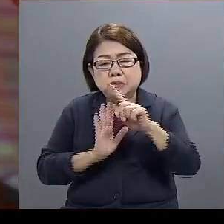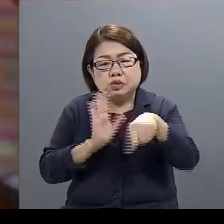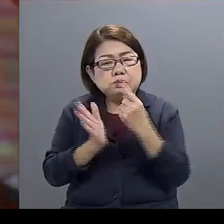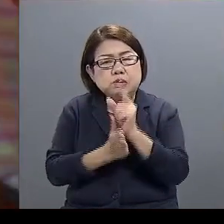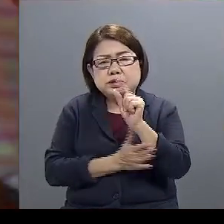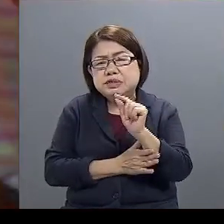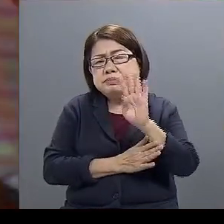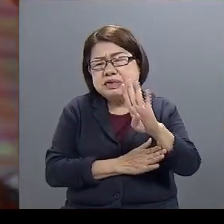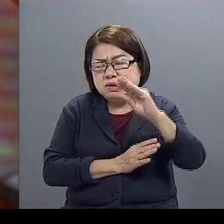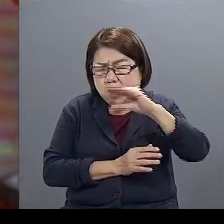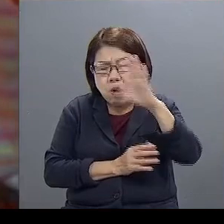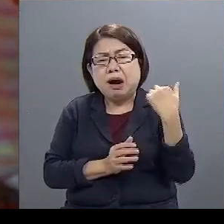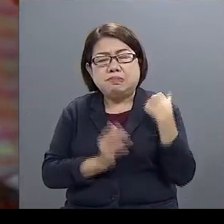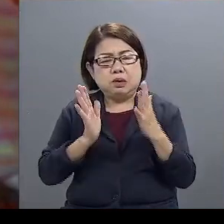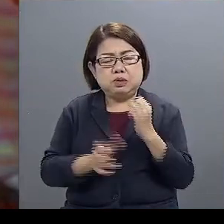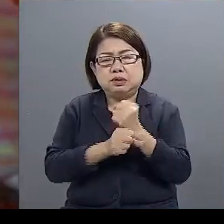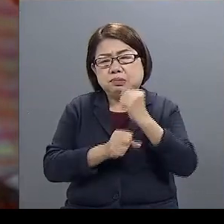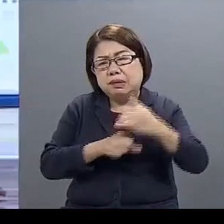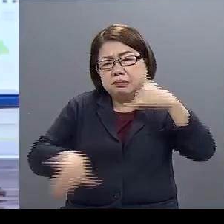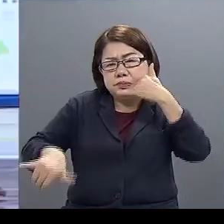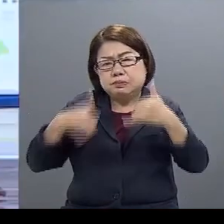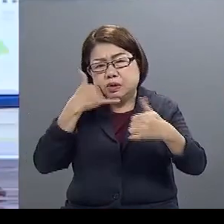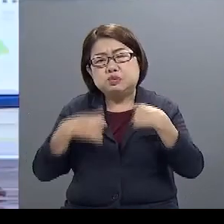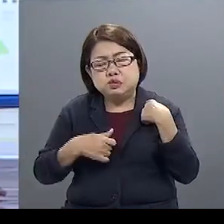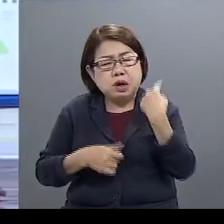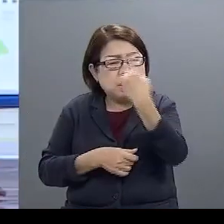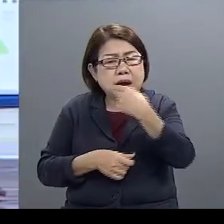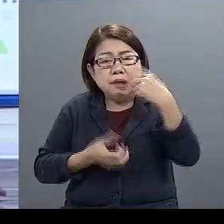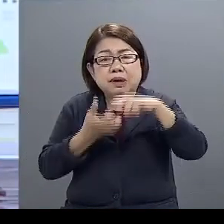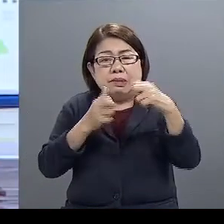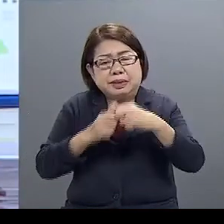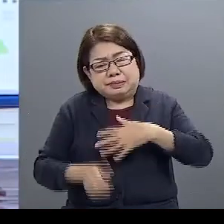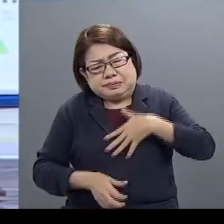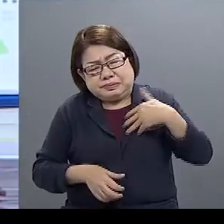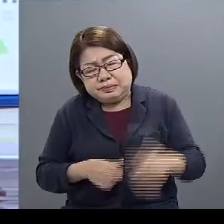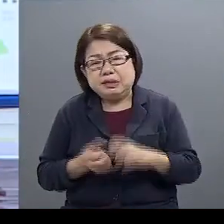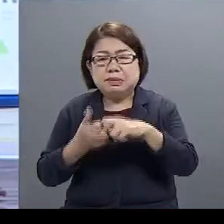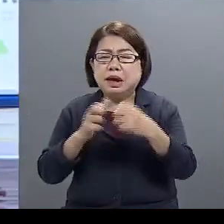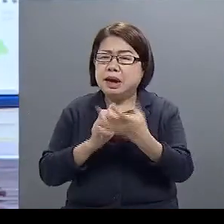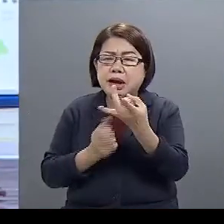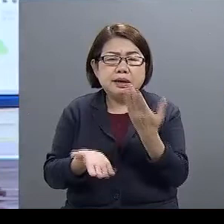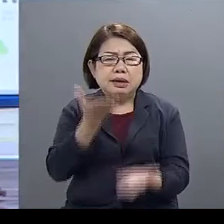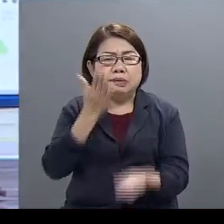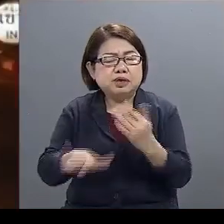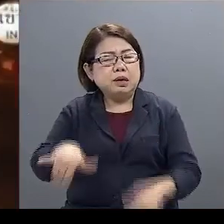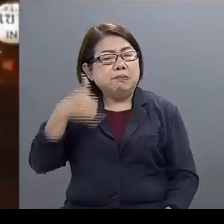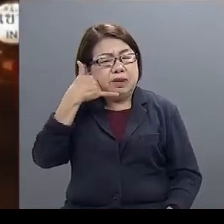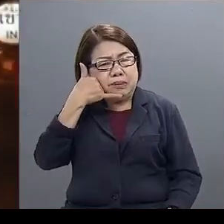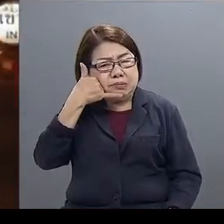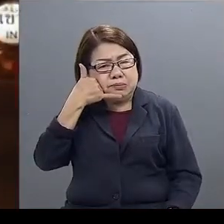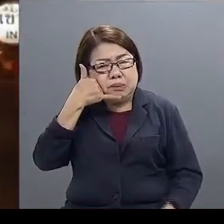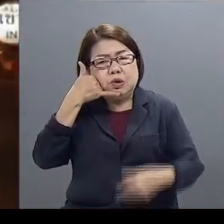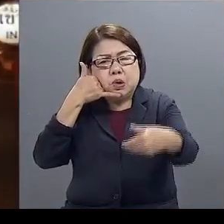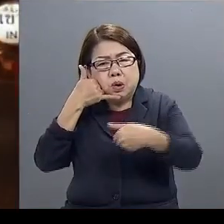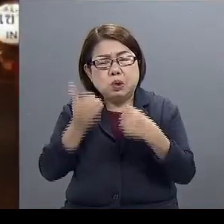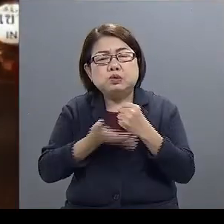ผู้ที่ประสบปัญหาความเดือดร้อนนะคะสามารถที่จะโทรศัพท์มาปรึกษาแล้วก็ขอความช่วยเหลือได้ตลอดเวลาค่ะ น